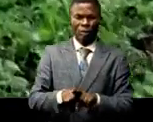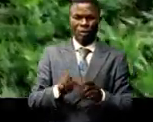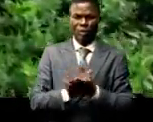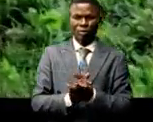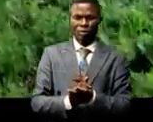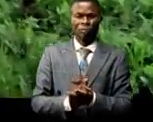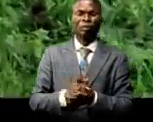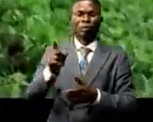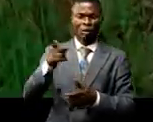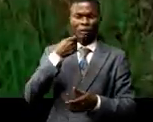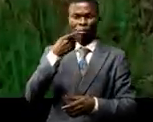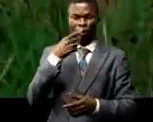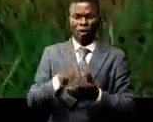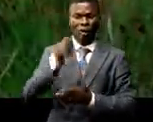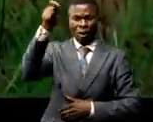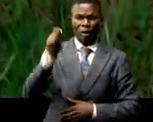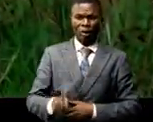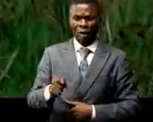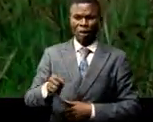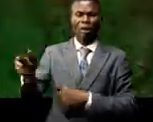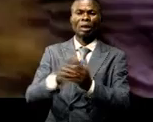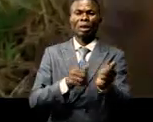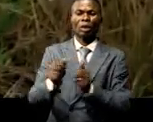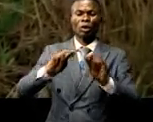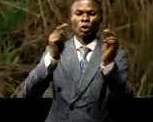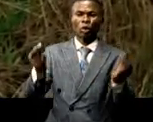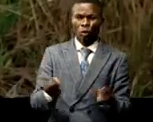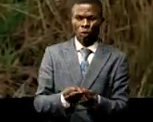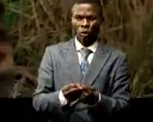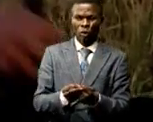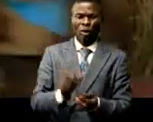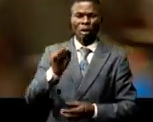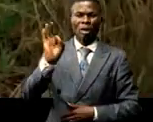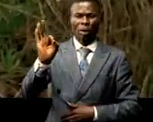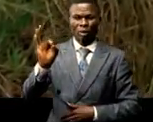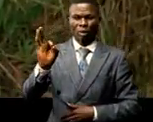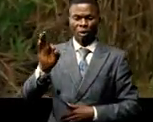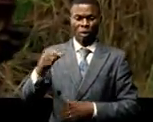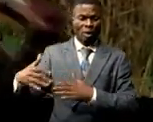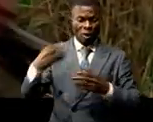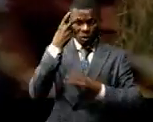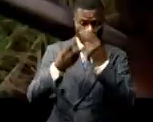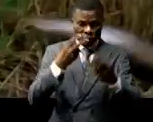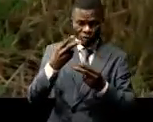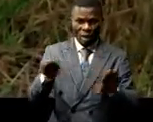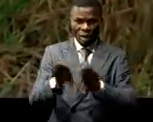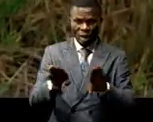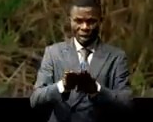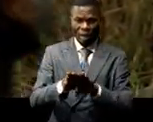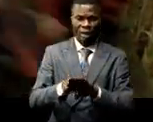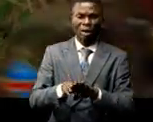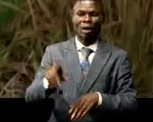de Irumou, l'armée a mis en déroute un groupe de milices FPIC lors d'une patrouille de combat menée dans la zone de